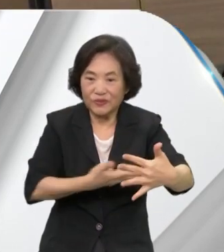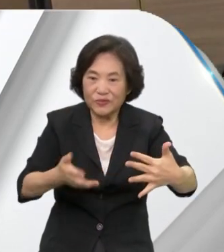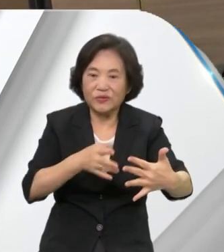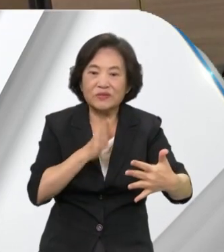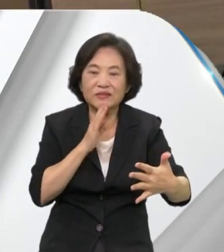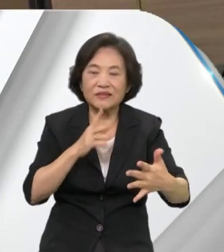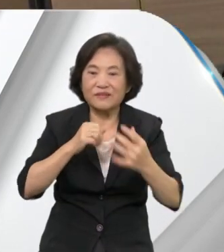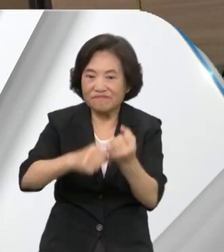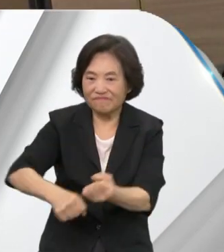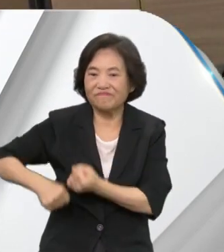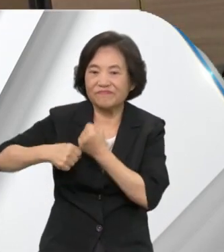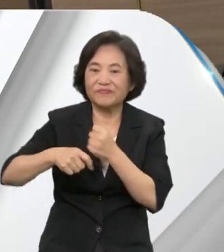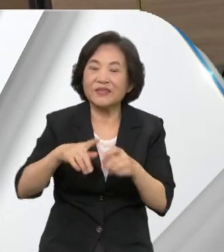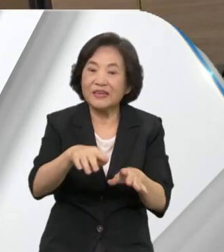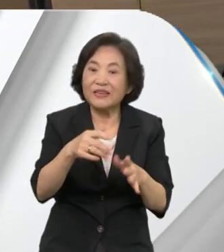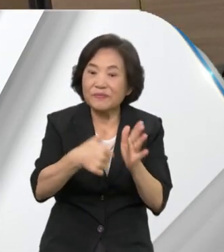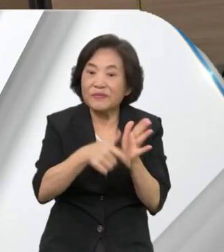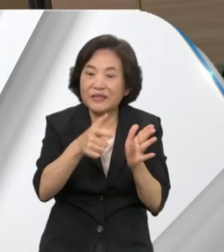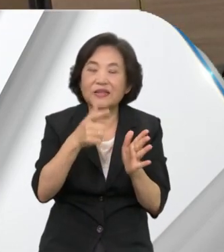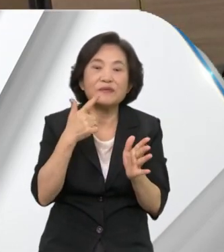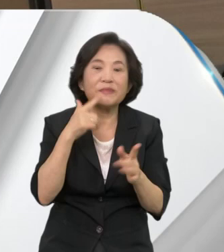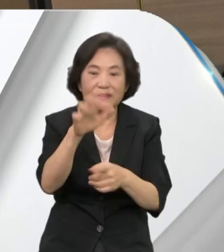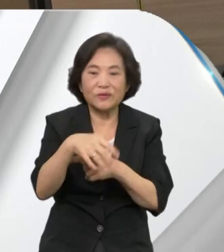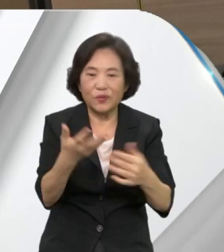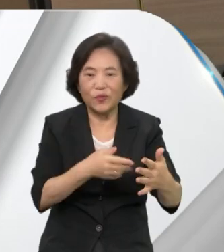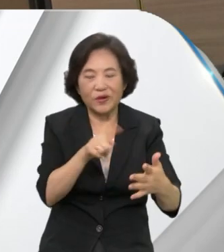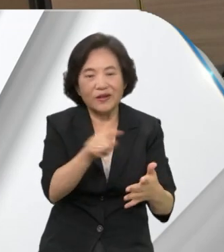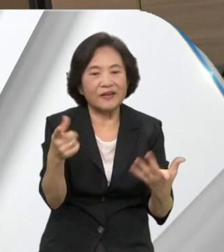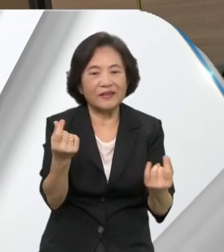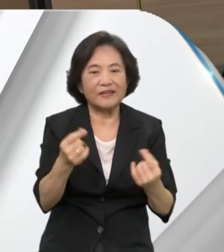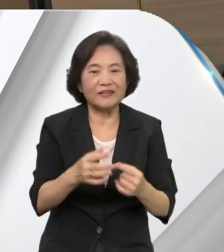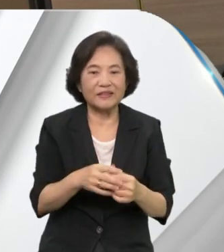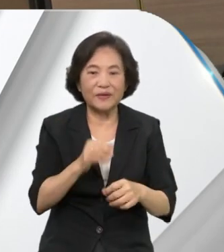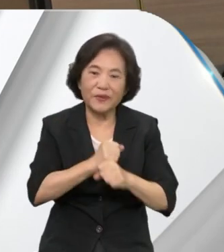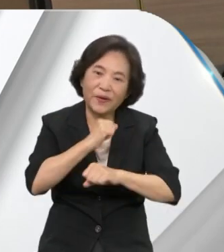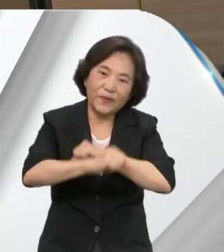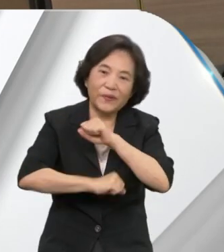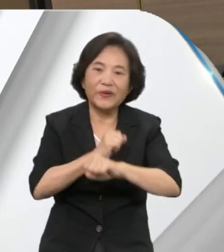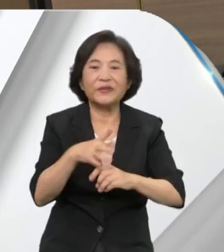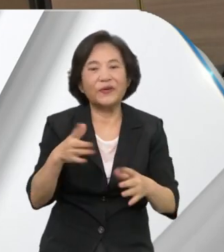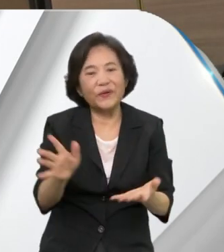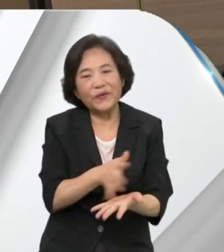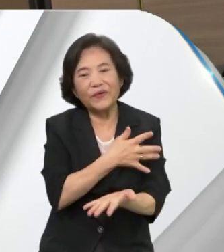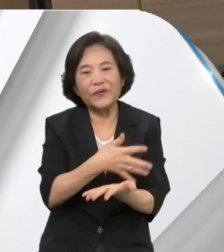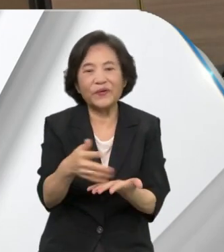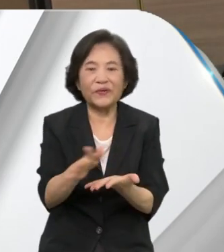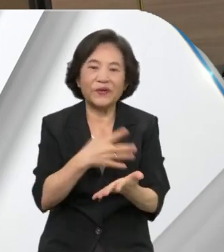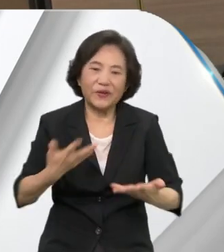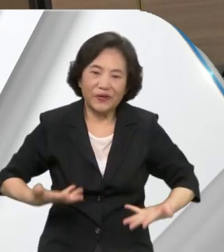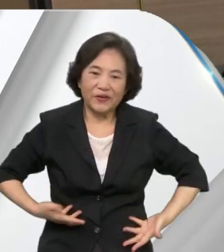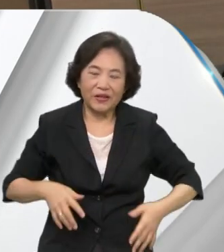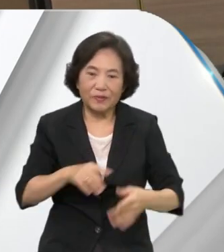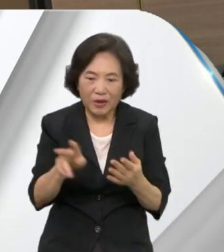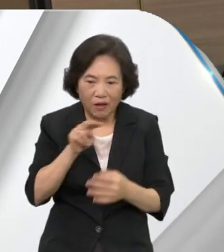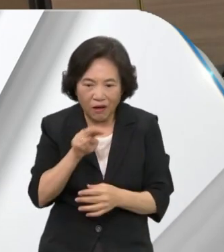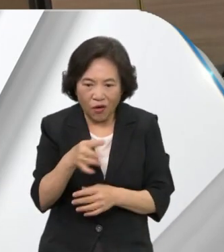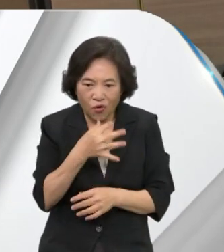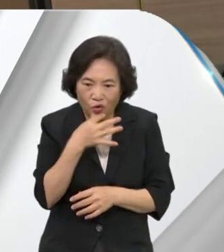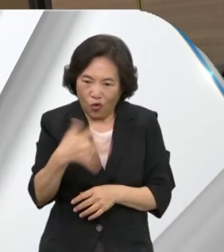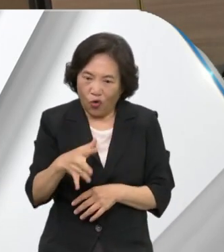岛，游服，做休闲的活动安尼，个有的人会过江水